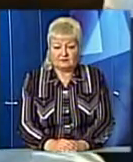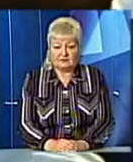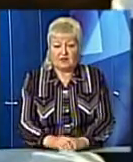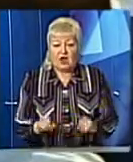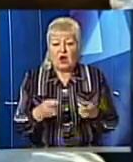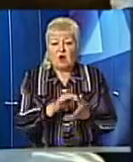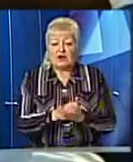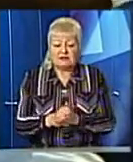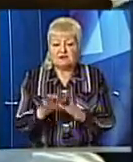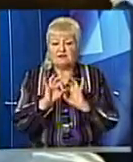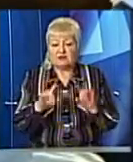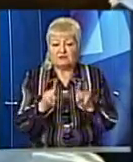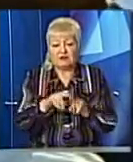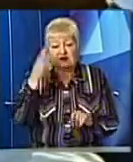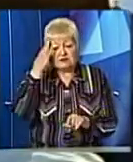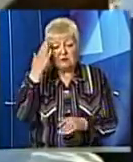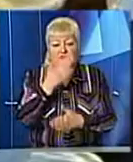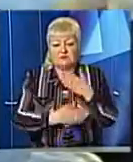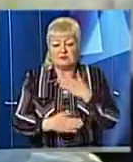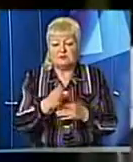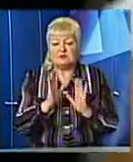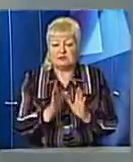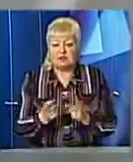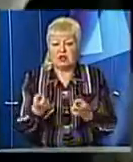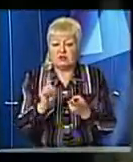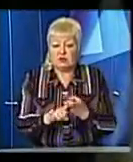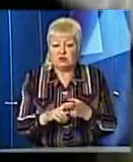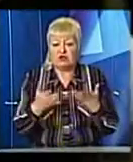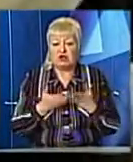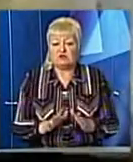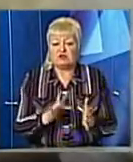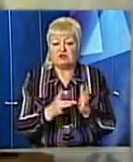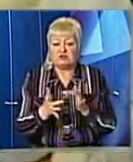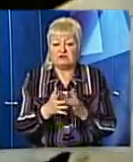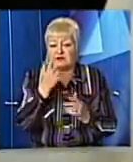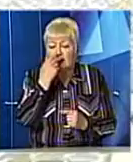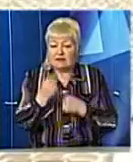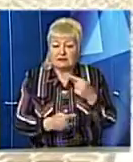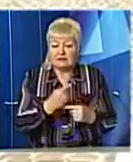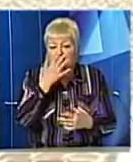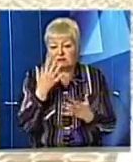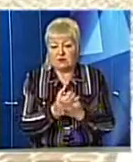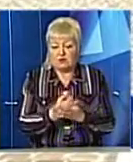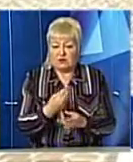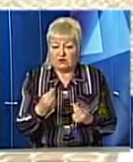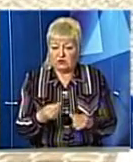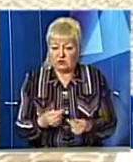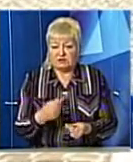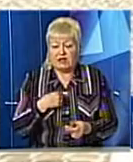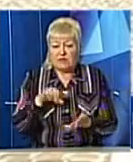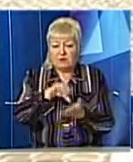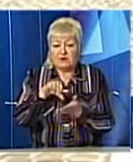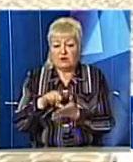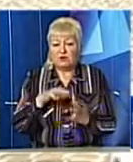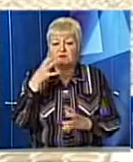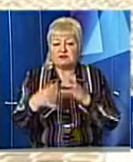Організатори розповідають, у такий спосіб неповносправні не тільки долучаються до різдвяних традицій, а й заробляють гроші. Ми брали участь в міжнародних